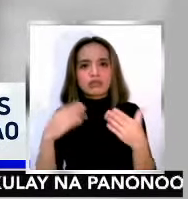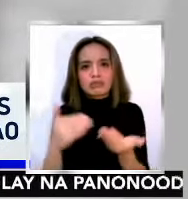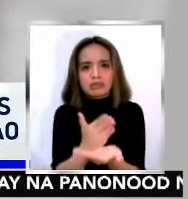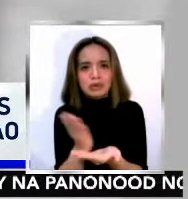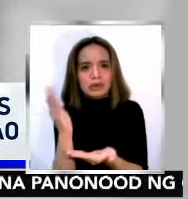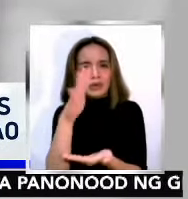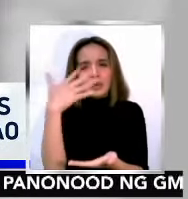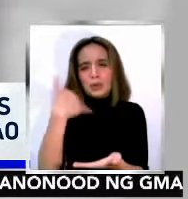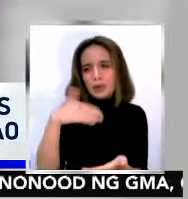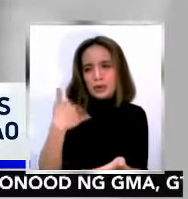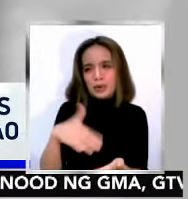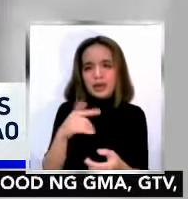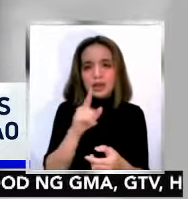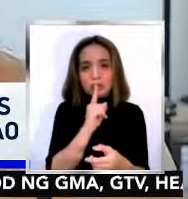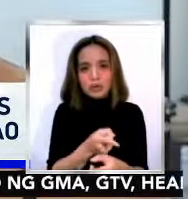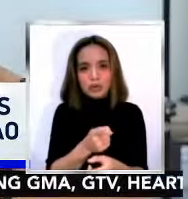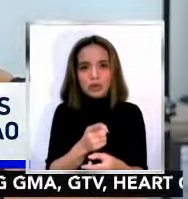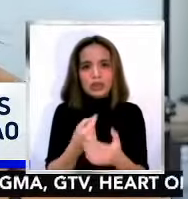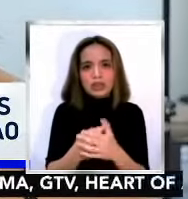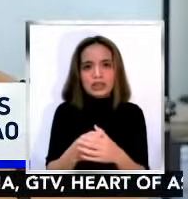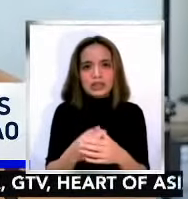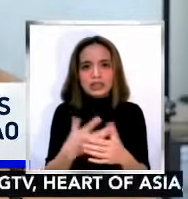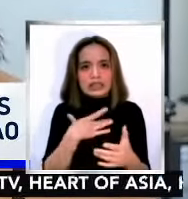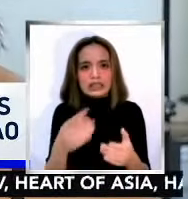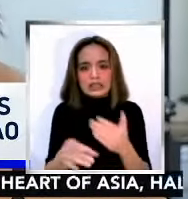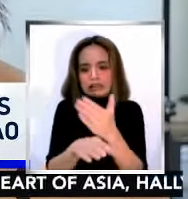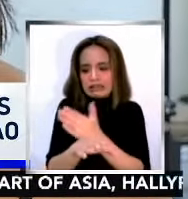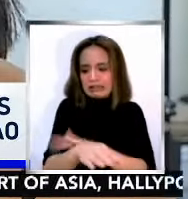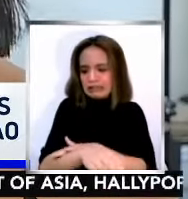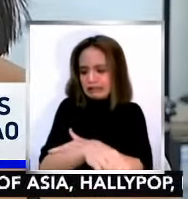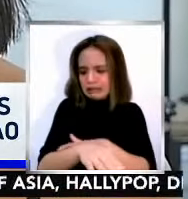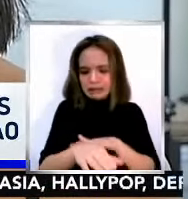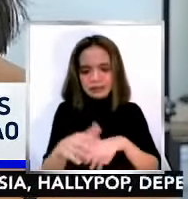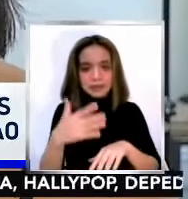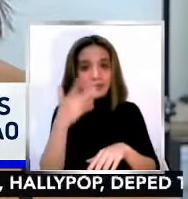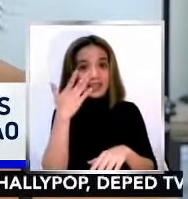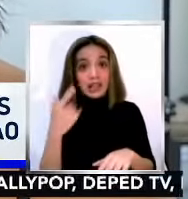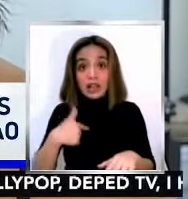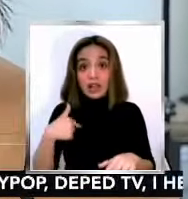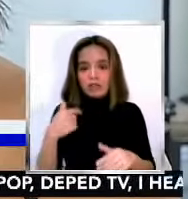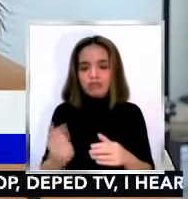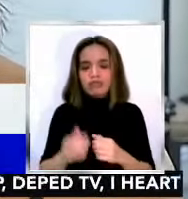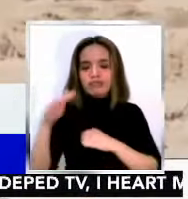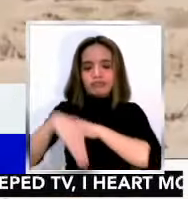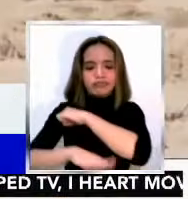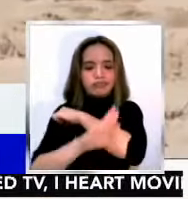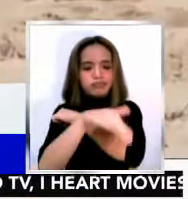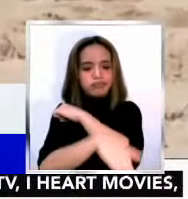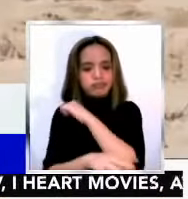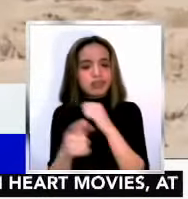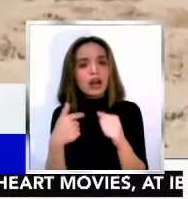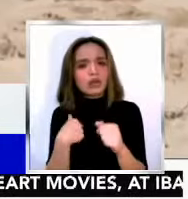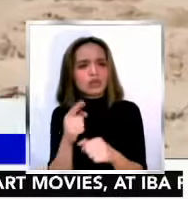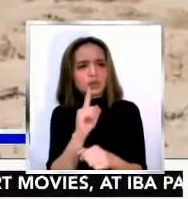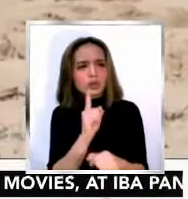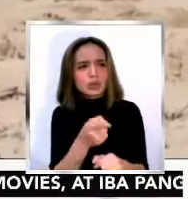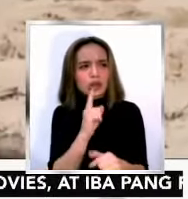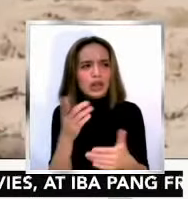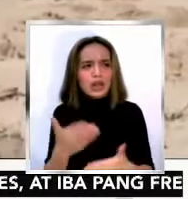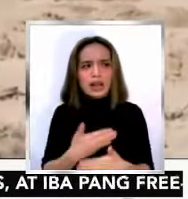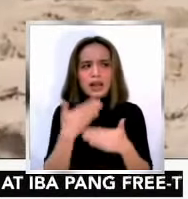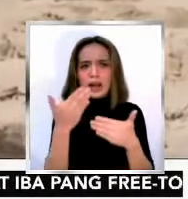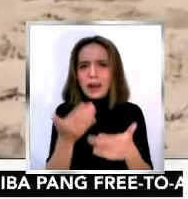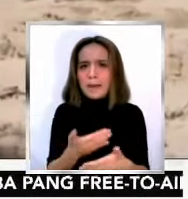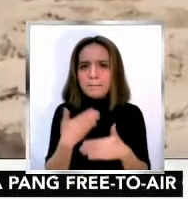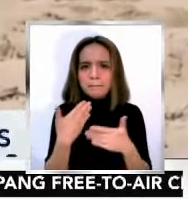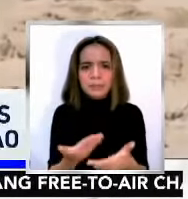niya ang pagpapatan. Every time naman ho na nagbe-beach ako, nagdadagat ako, talagang masaya ho ako. And I think